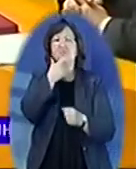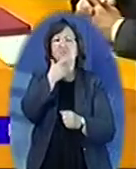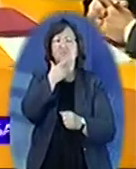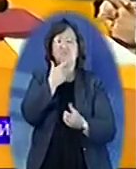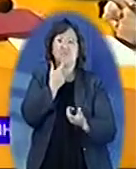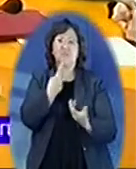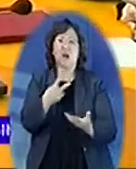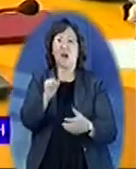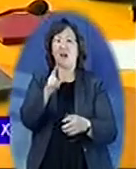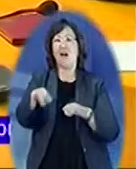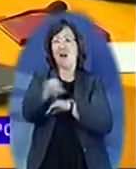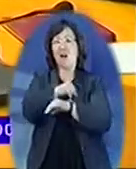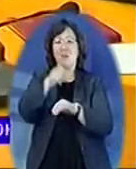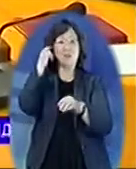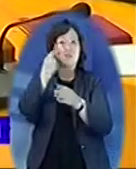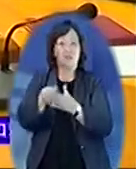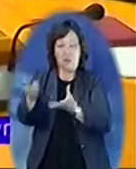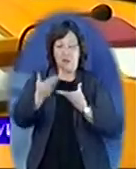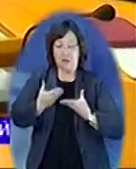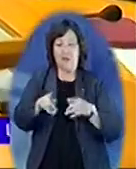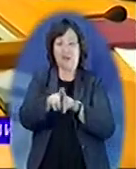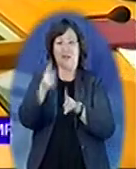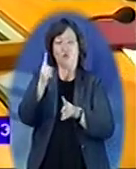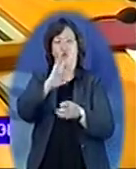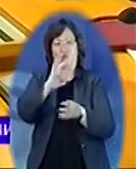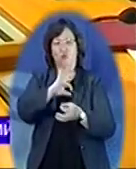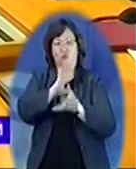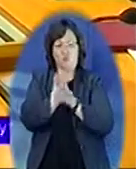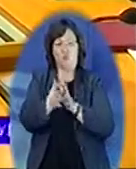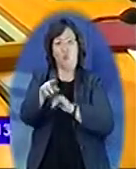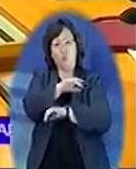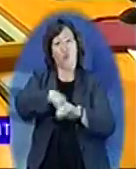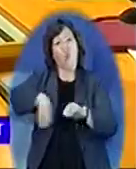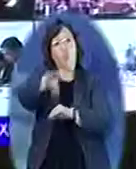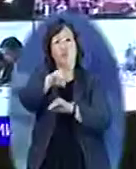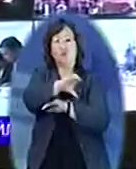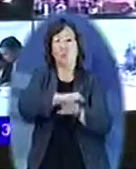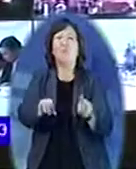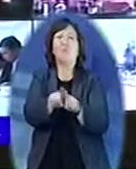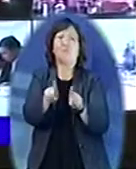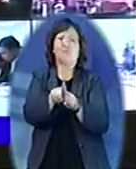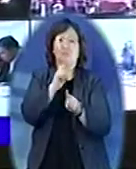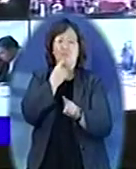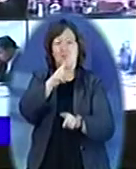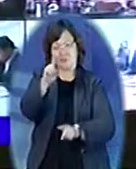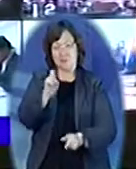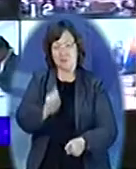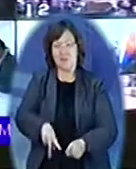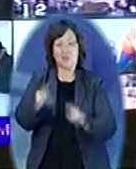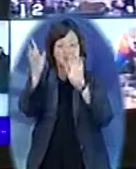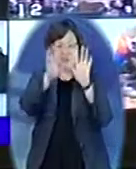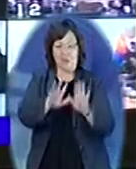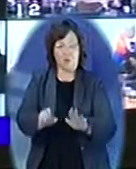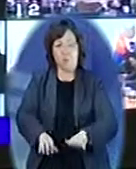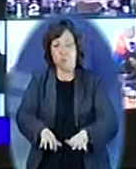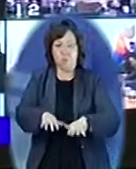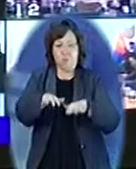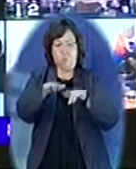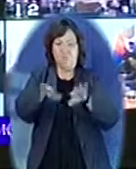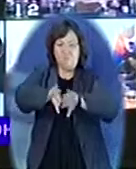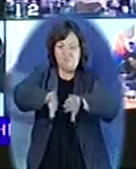болохоос бусад аймагуудад ч хэлсэн байдал адилхан баха. Харин аймгийн засаг дарга нар дуулгах шин мэдээлэл гэвэл засанд богцсон зам давааг нээхэд